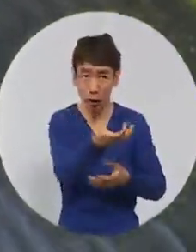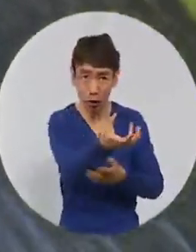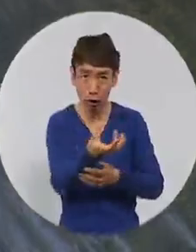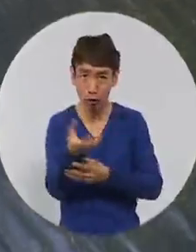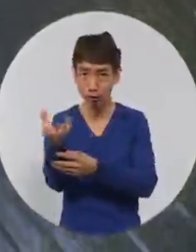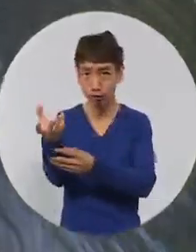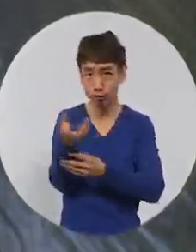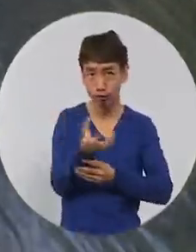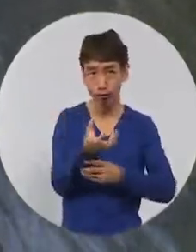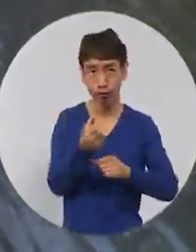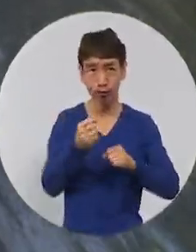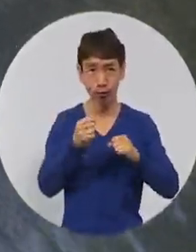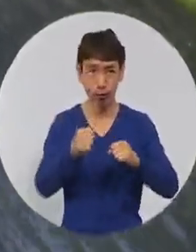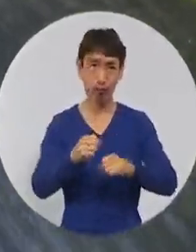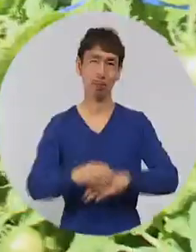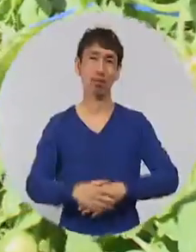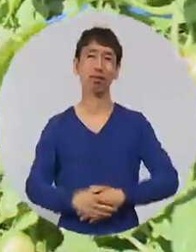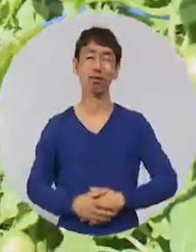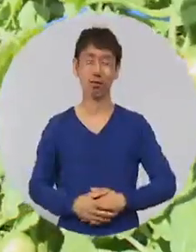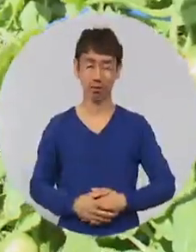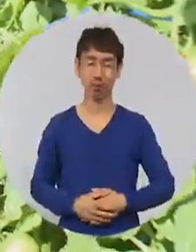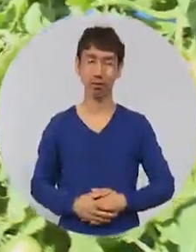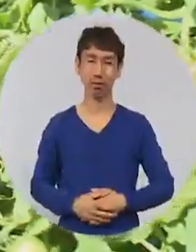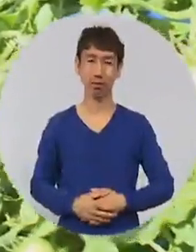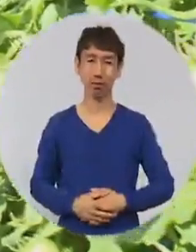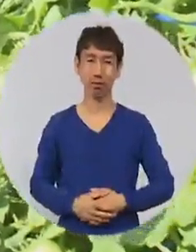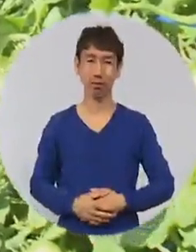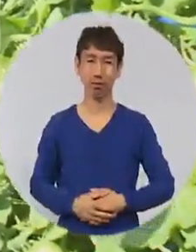短く見せろ、はい、